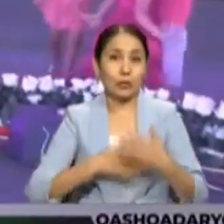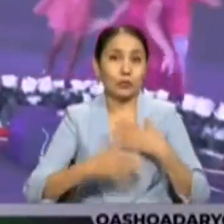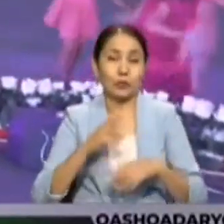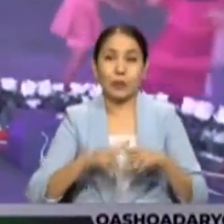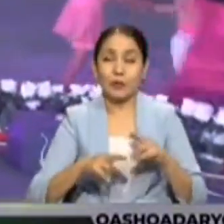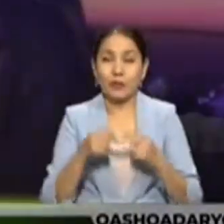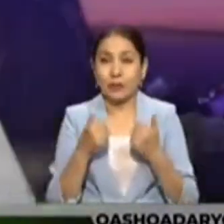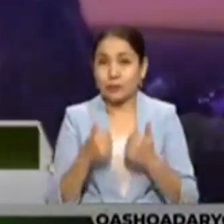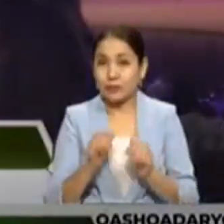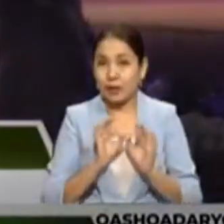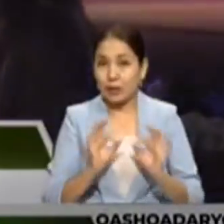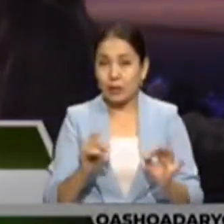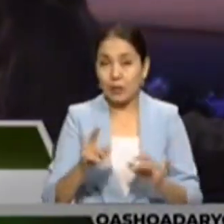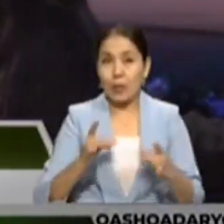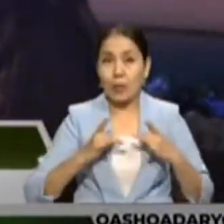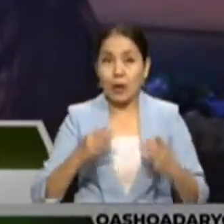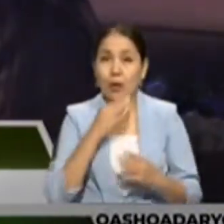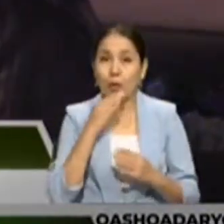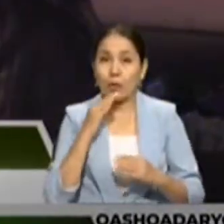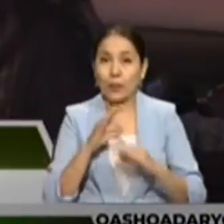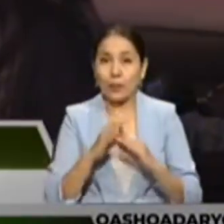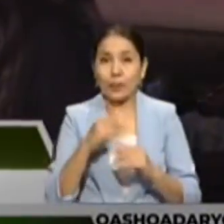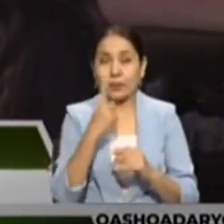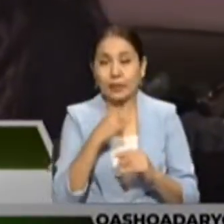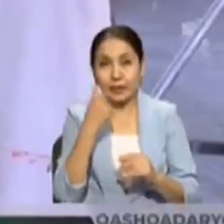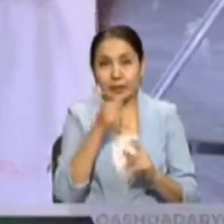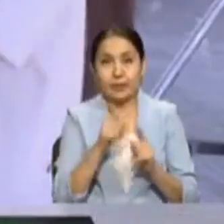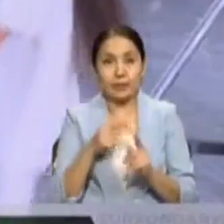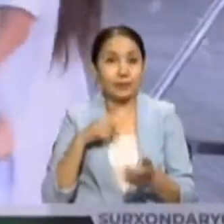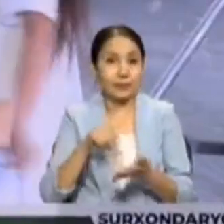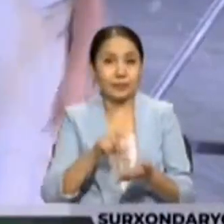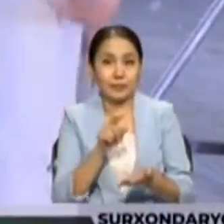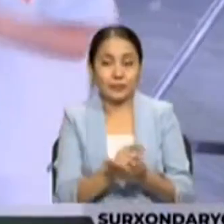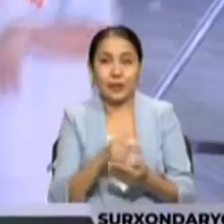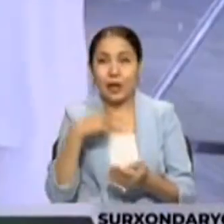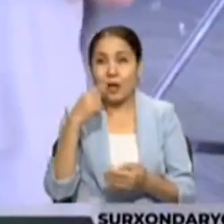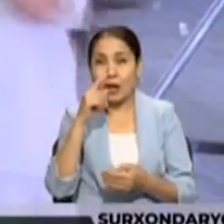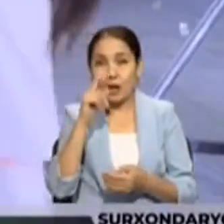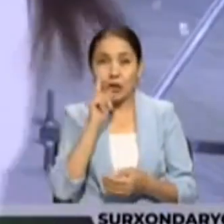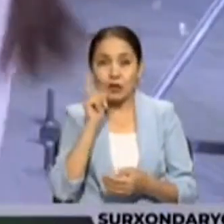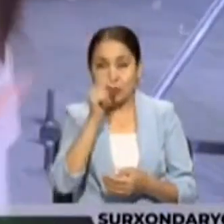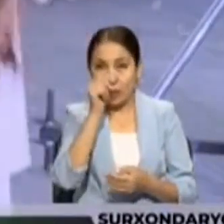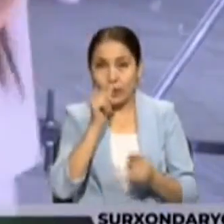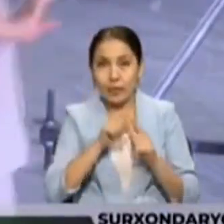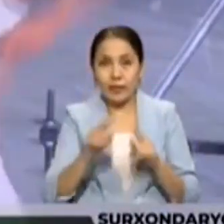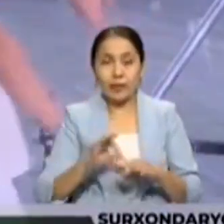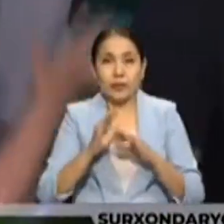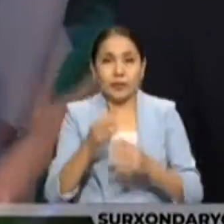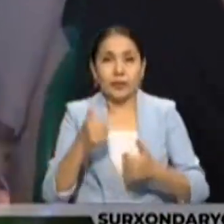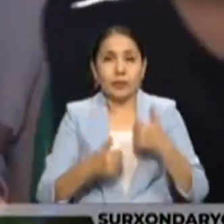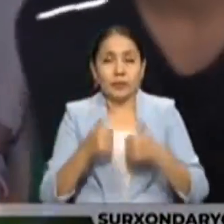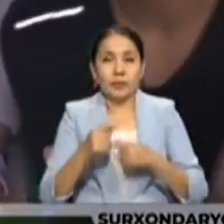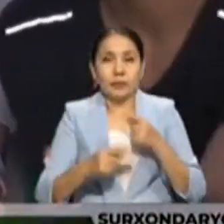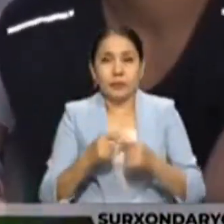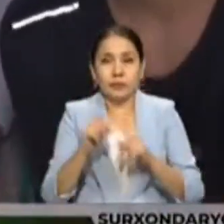juda a'lo. Shunaqa bayramlar ko'proq bo'lib tursa, albatta keyingi yildan yana ishtirok etamizda. Yoshlar oyligi doirasida o'tkazilayotgan turli tadbir va musobaqalar